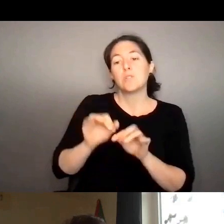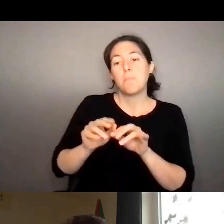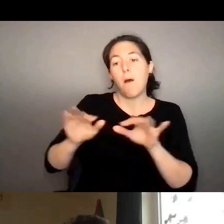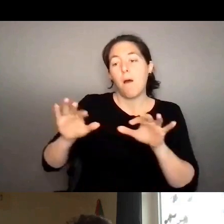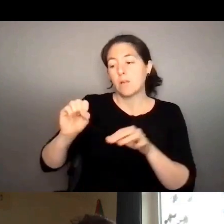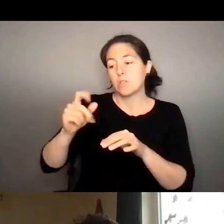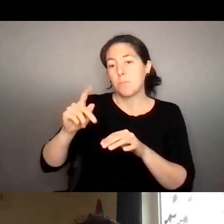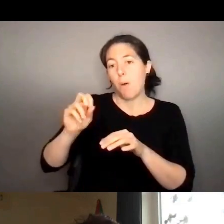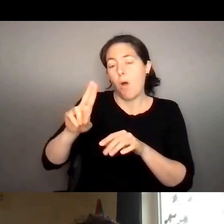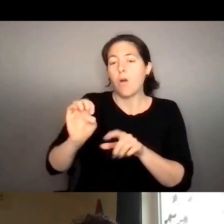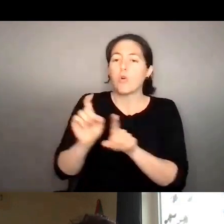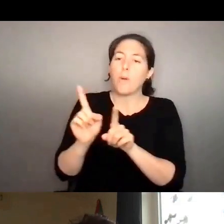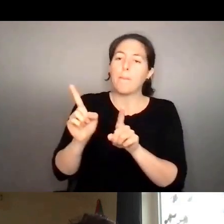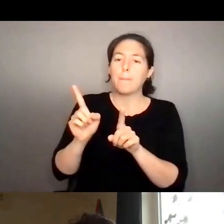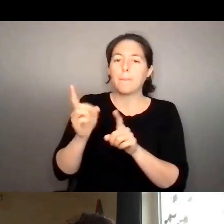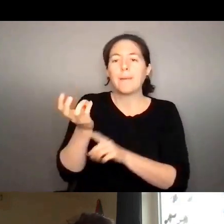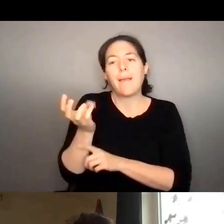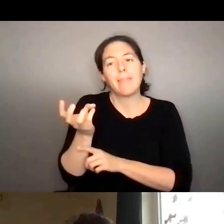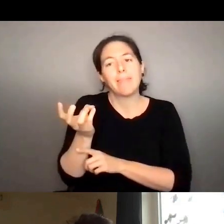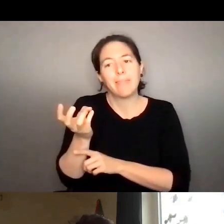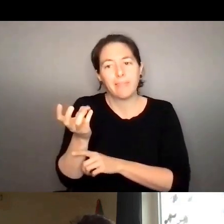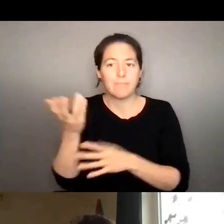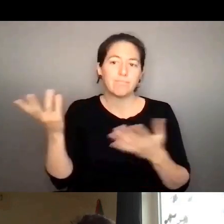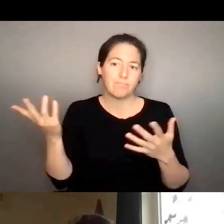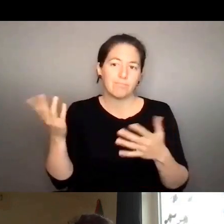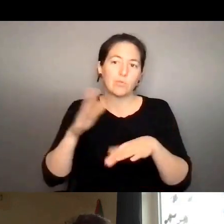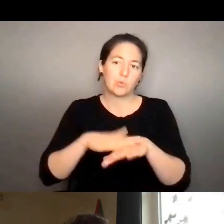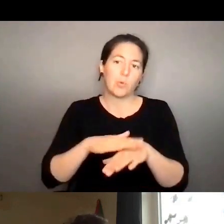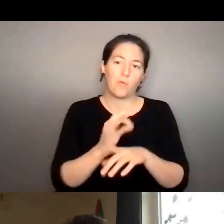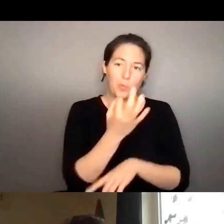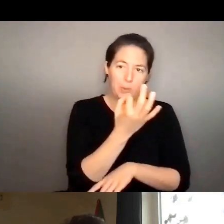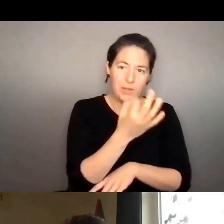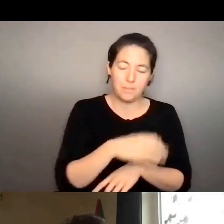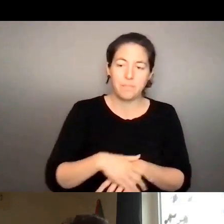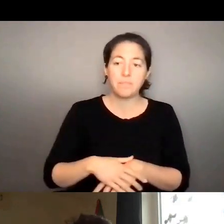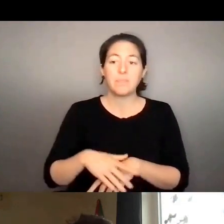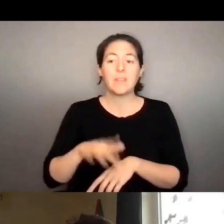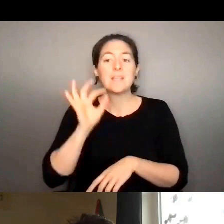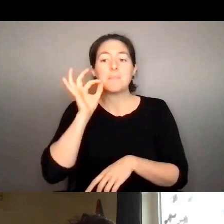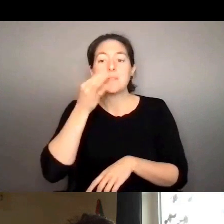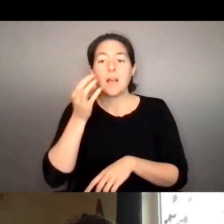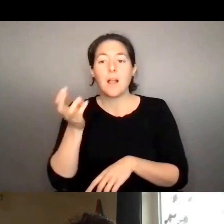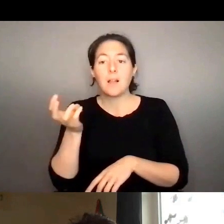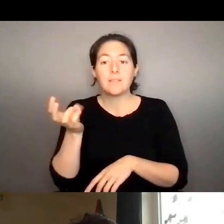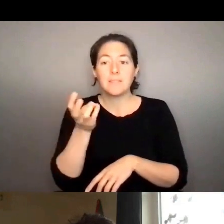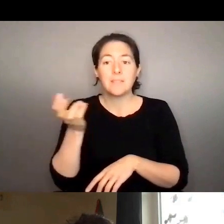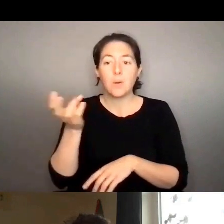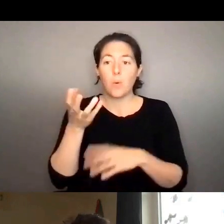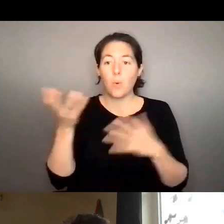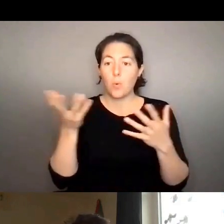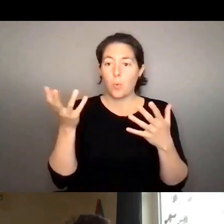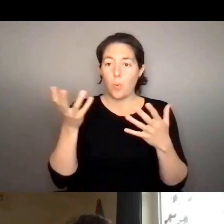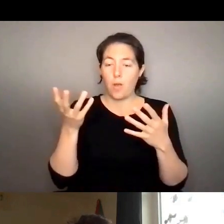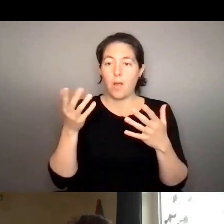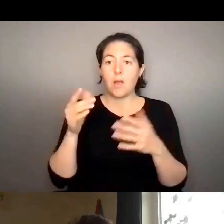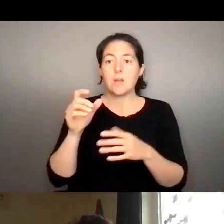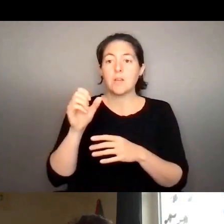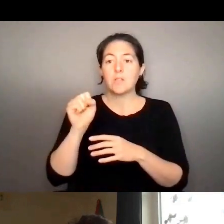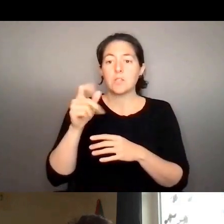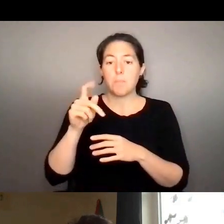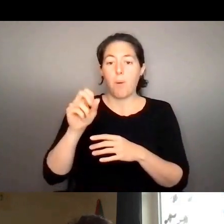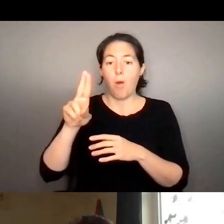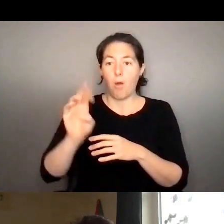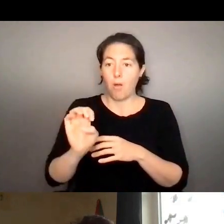semence ou sa graine. Ce qui est la particularité de ces semences-là, qui est très intéressante, c'est que les spores ont une